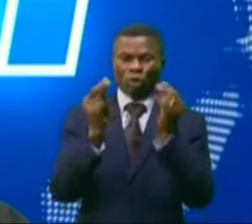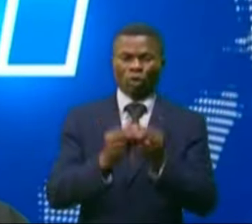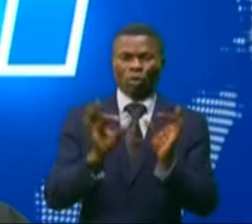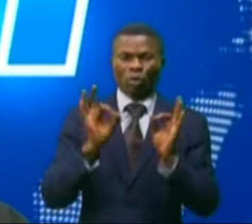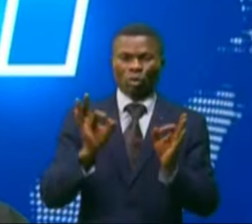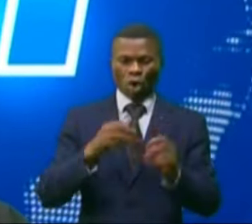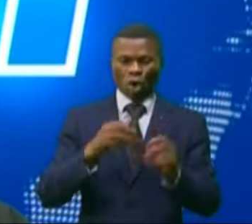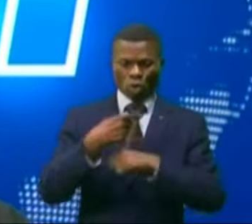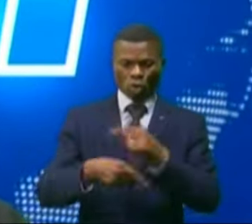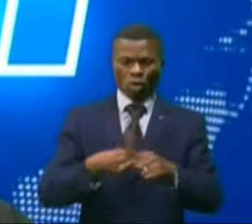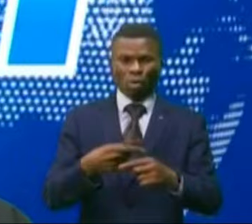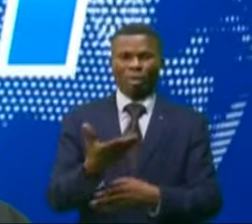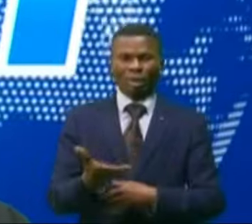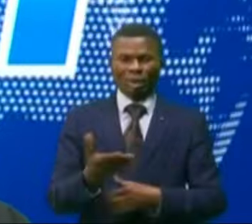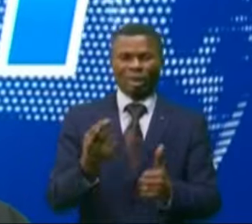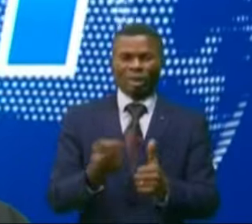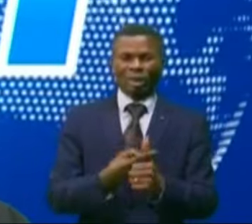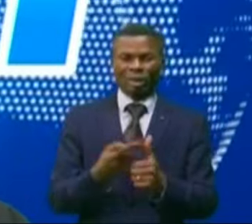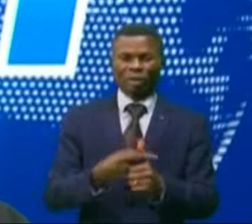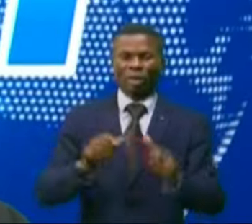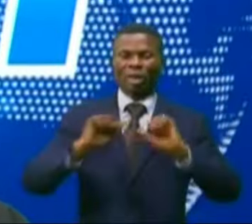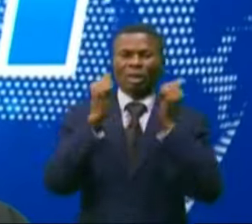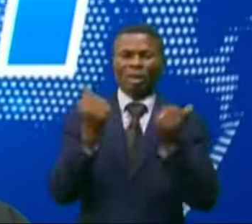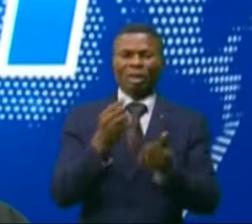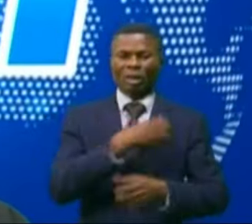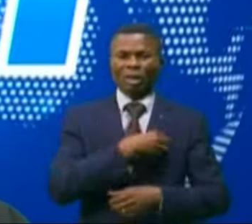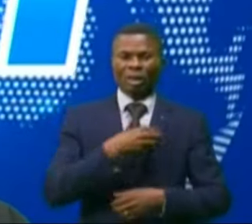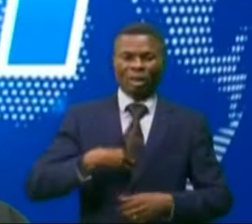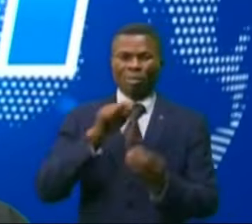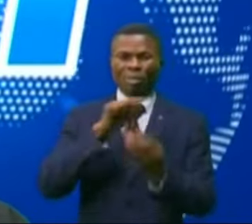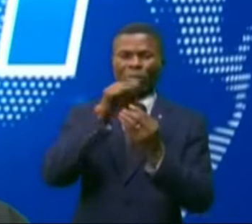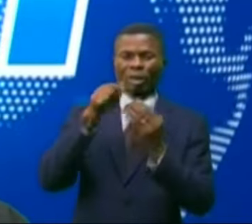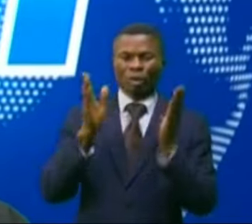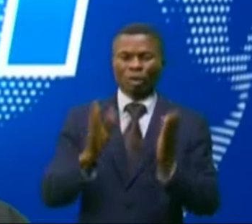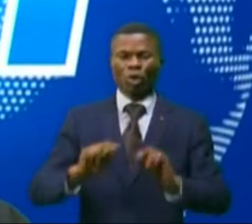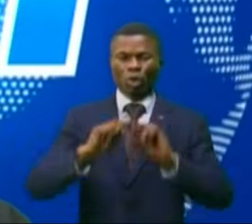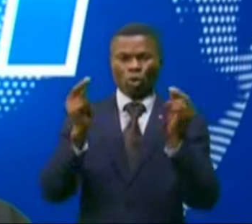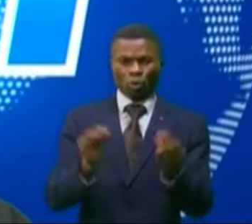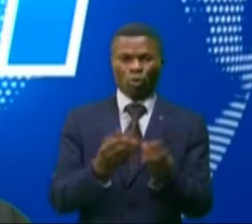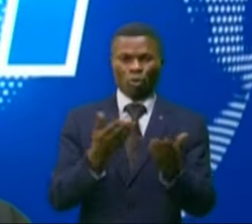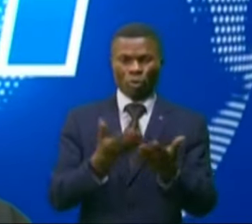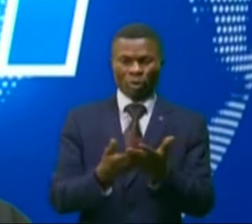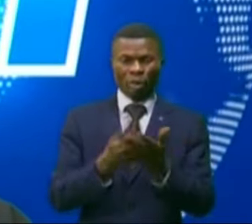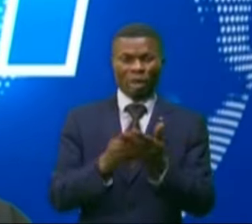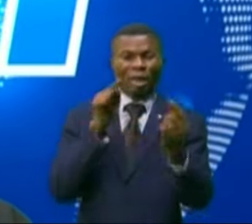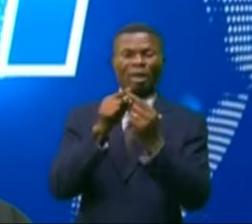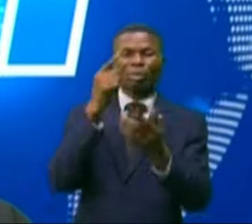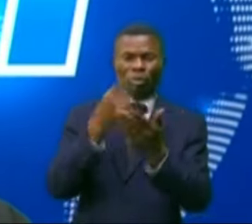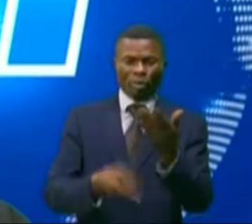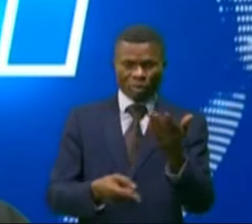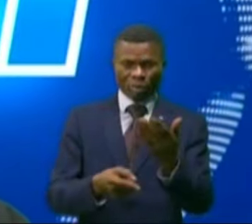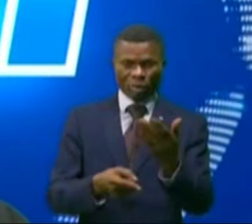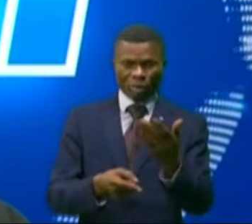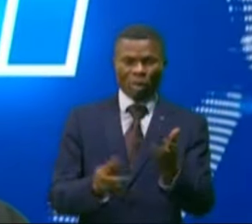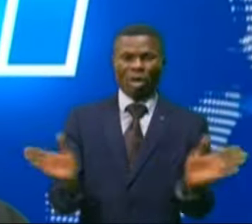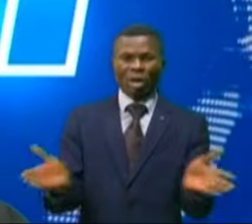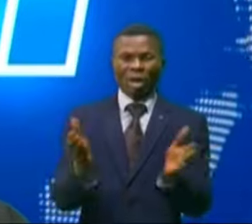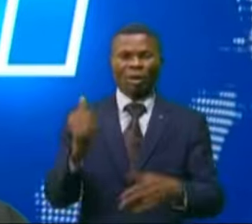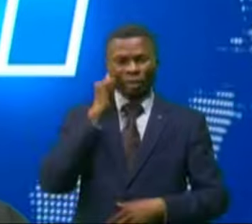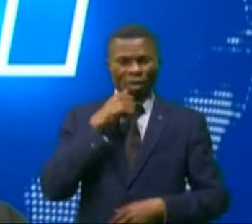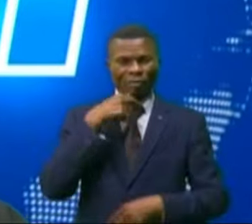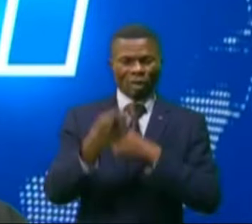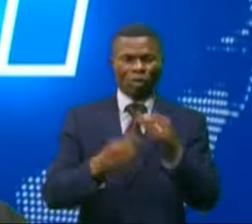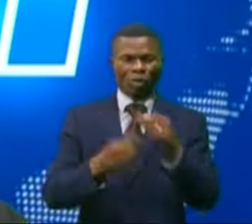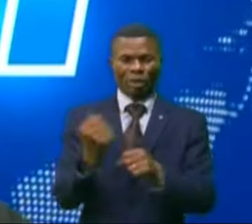vient de voir le jour. Il s'agit de l'Association des femmes comptables, une organisation qui a pour objectif d'inciter les filles à embrasser la